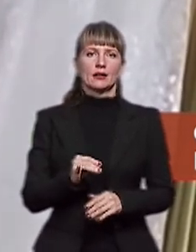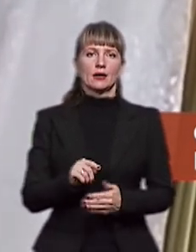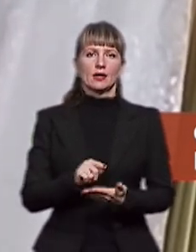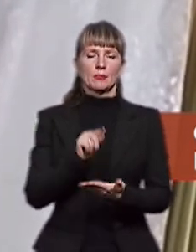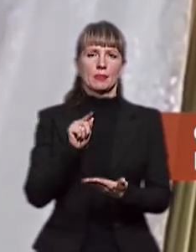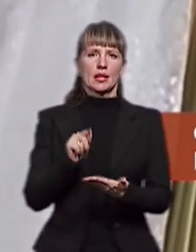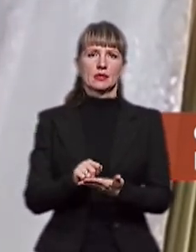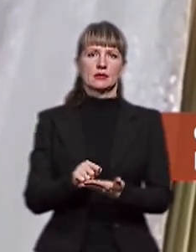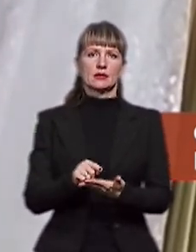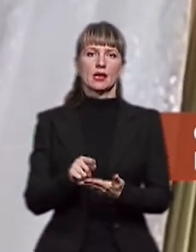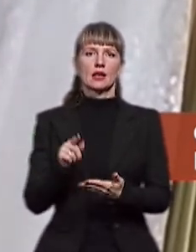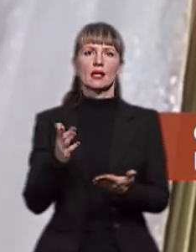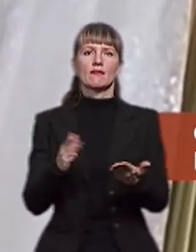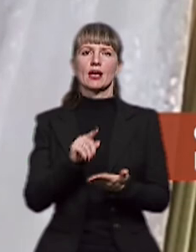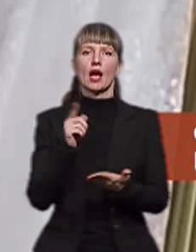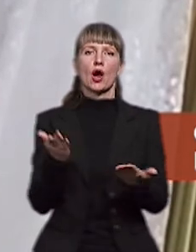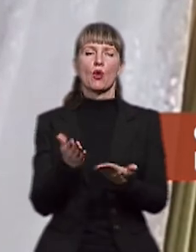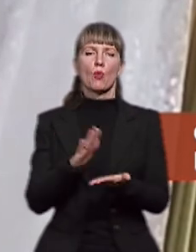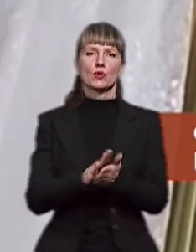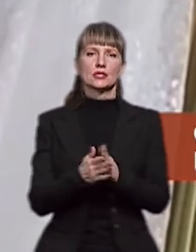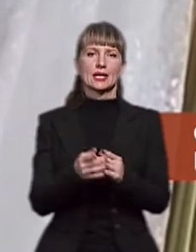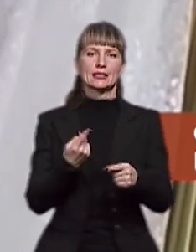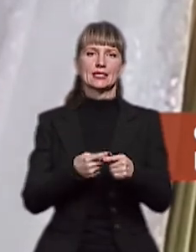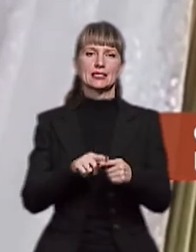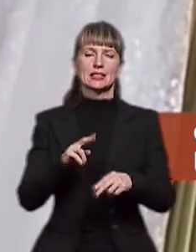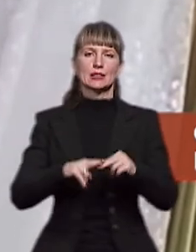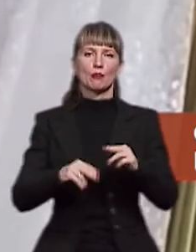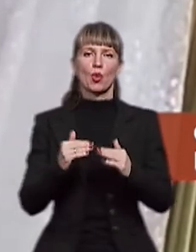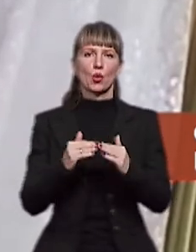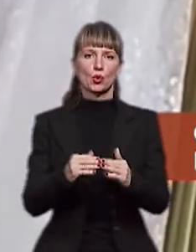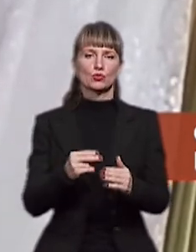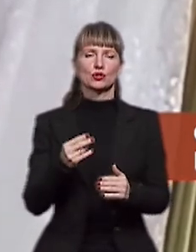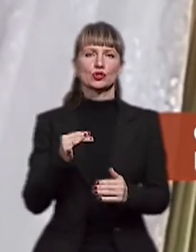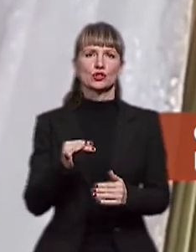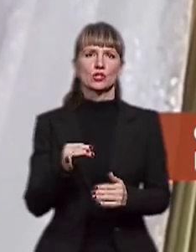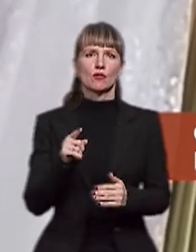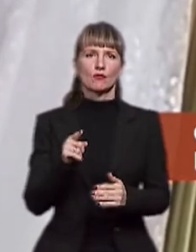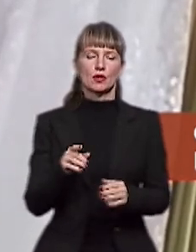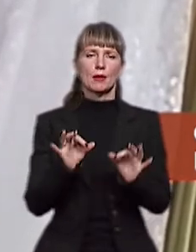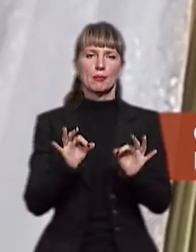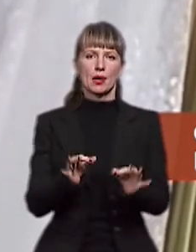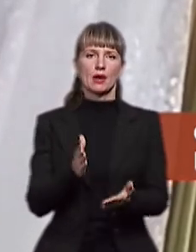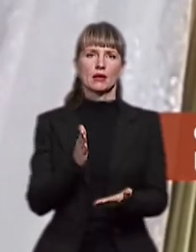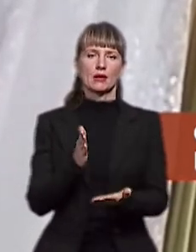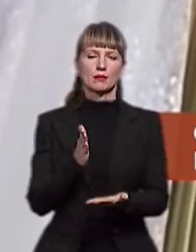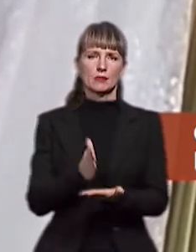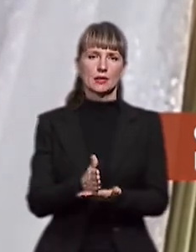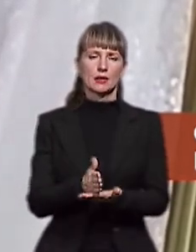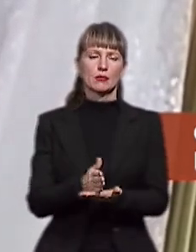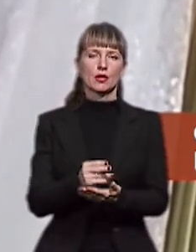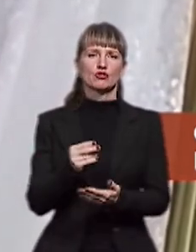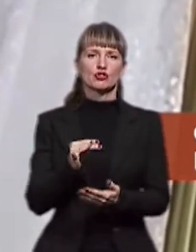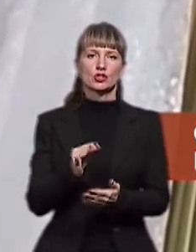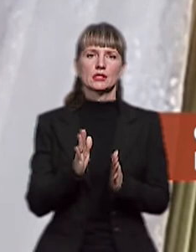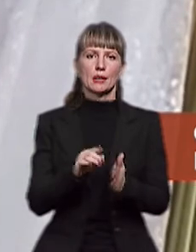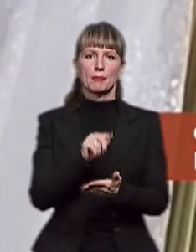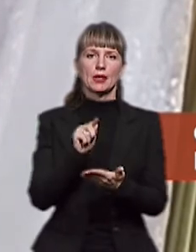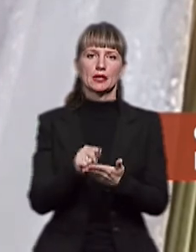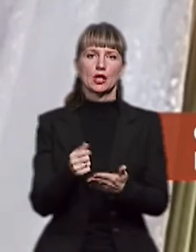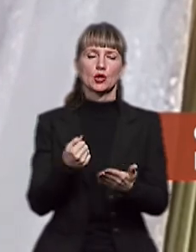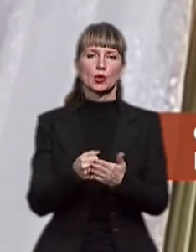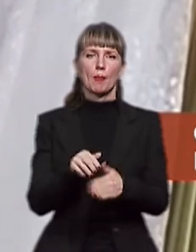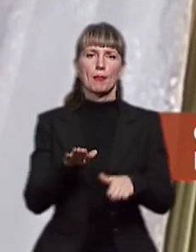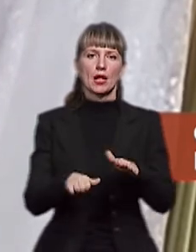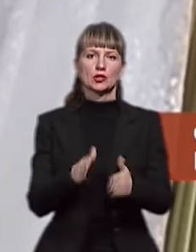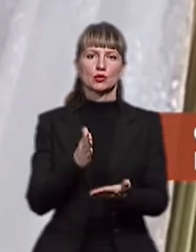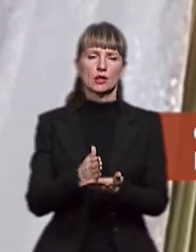питання того, у якому стані знаходяться ці споруди, чи належним чином вони підтримуються, це виключно питання до